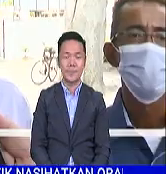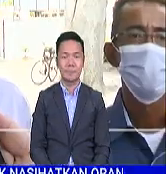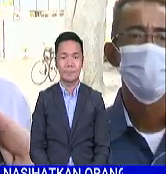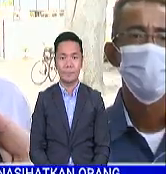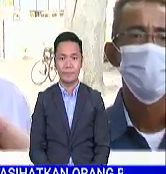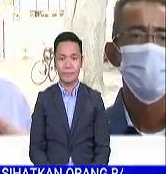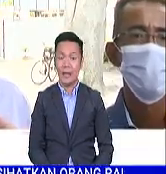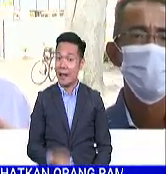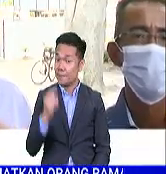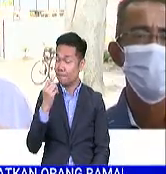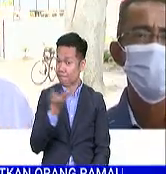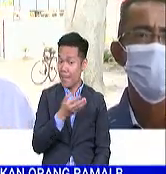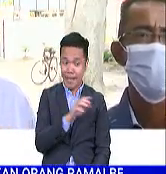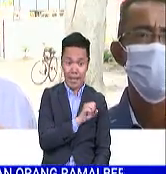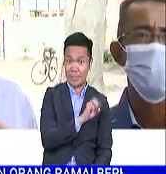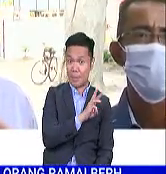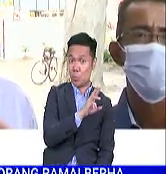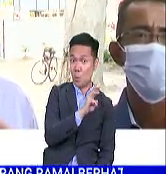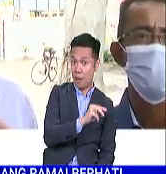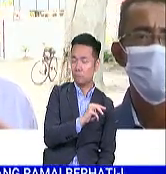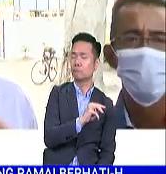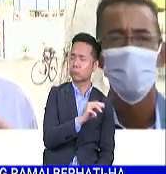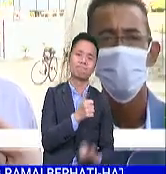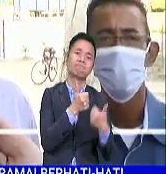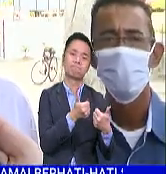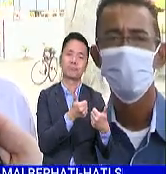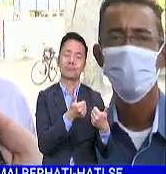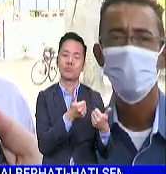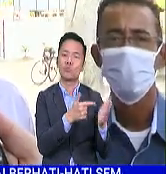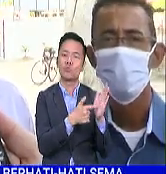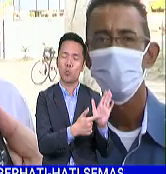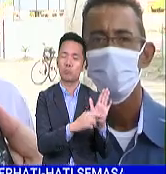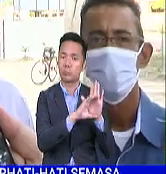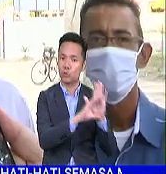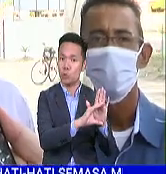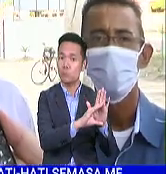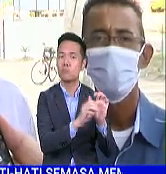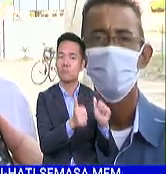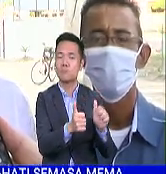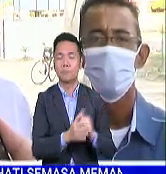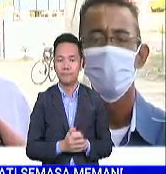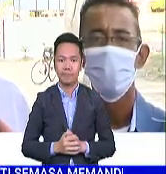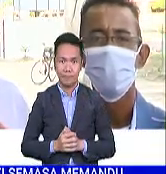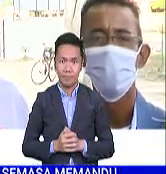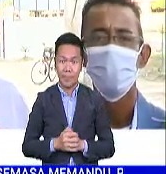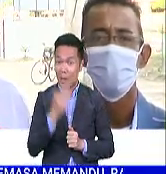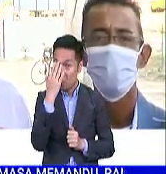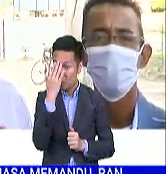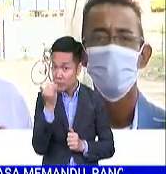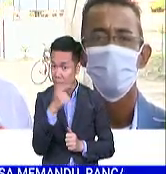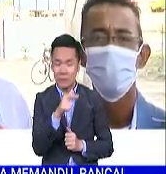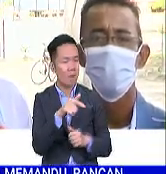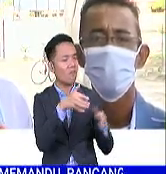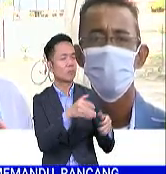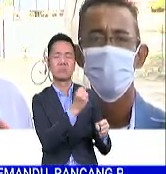Saya rasa SWM telah pun menunjukkan satu contoh yang agak baik di mana mereka bukan saja fokus kepada kerja-kerja